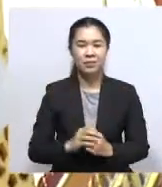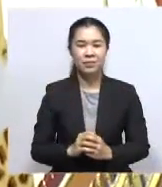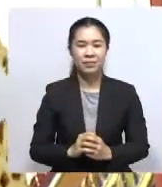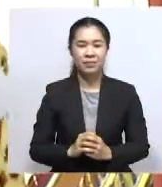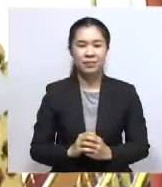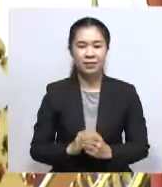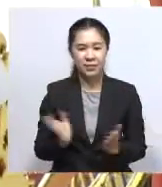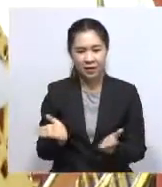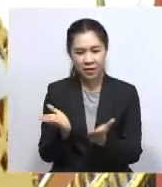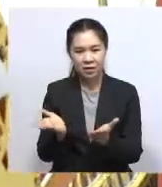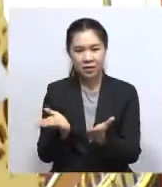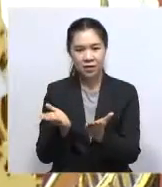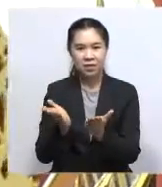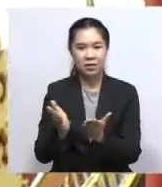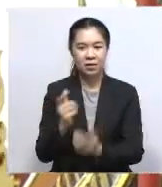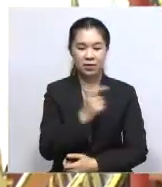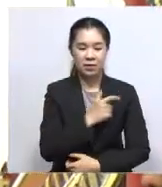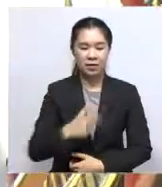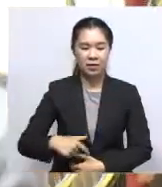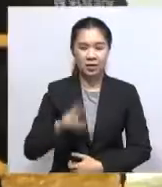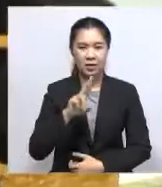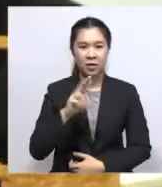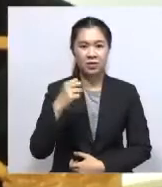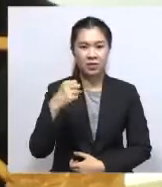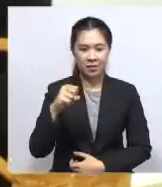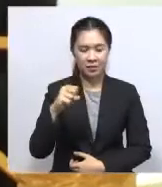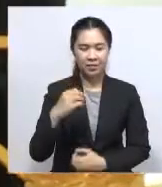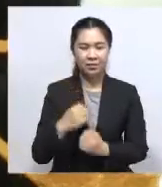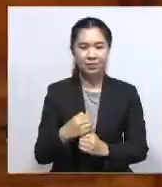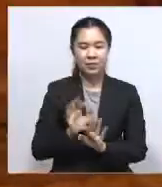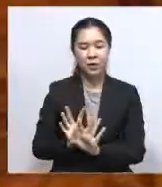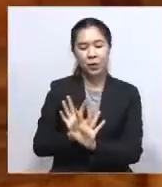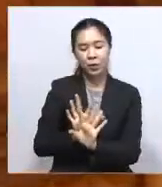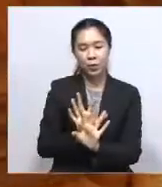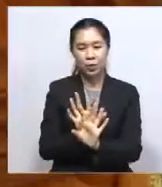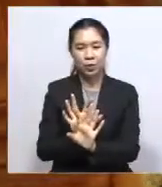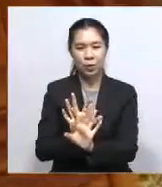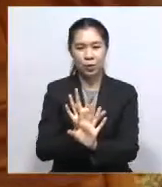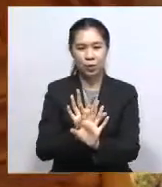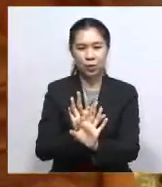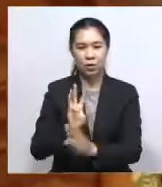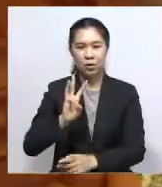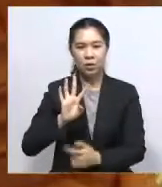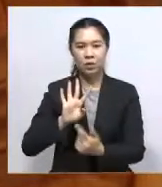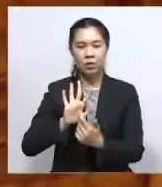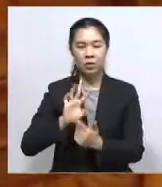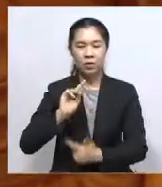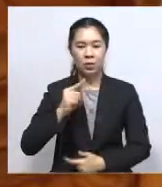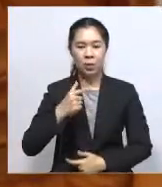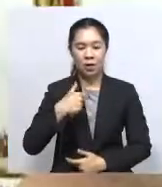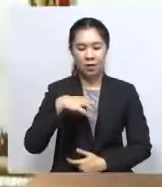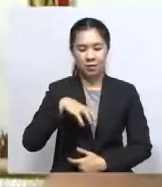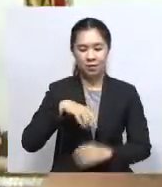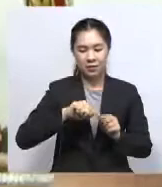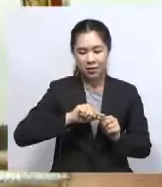เฉลิมพระเกียรติสมเด็จพระเจ้าอยู่หัวค่ะโดยขบวนอัญเชิญพระบรมสารีริกธาตุจากพระบรมมหาราชวังเคลื่อนเข้าสู่ถนน